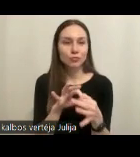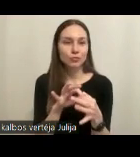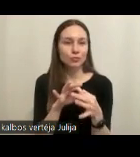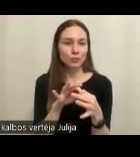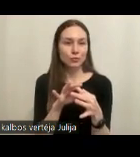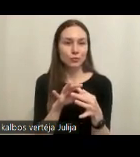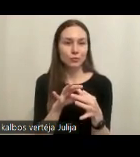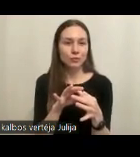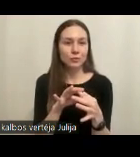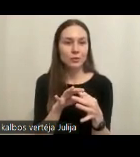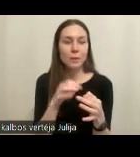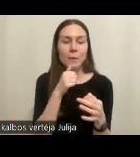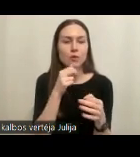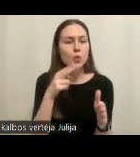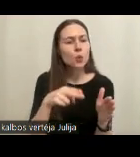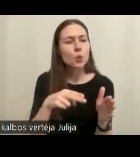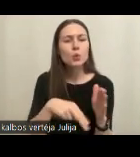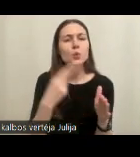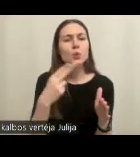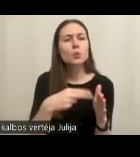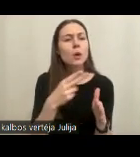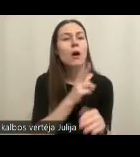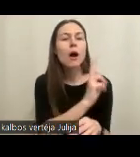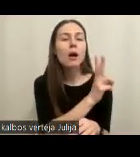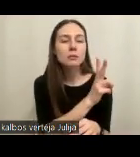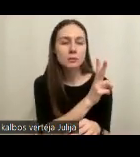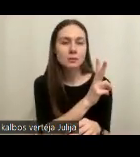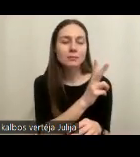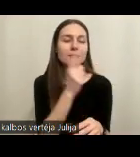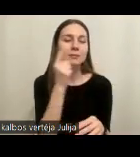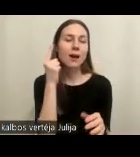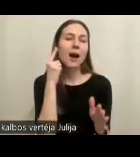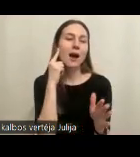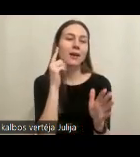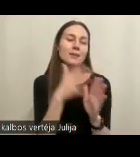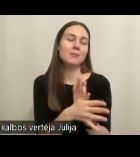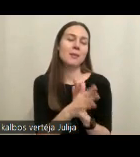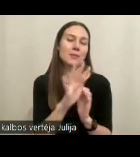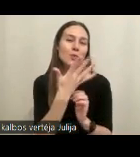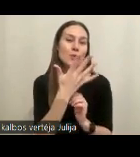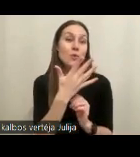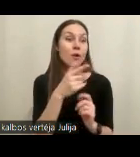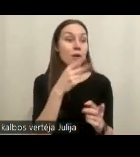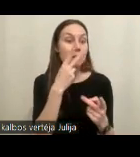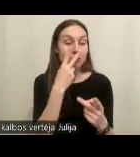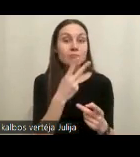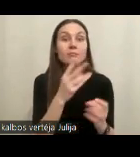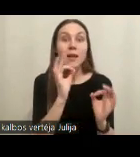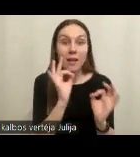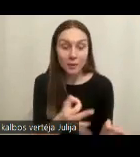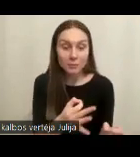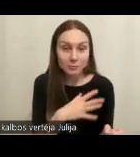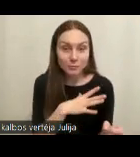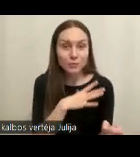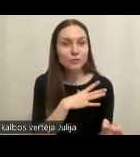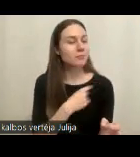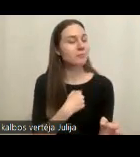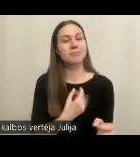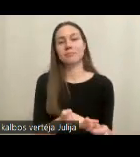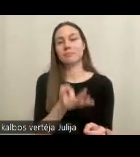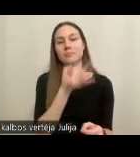Pavyzdžiui, spėjau, kas yra tas žudikas ar kas ką padarė ir po to matau, kad aš pataikiau ir man tai labai patinka. Ir taip, tai